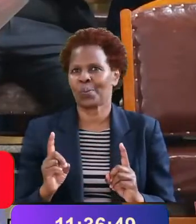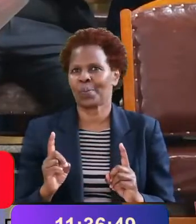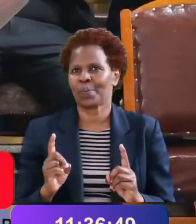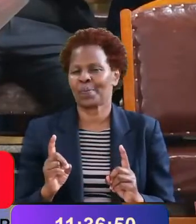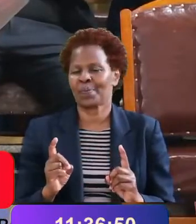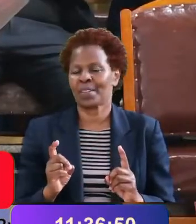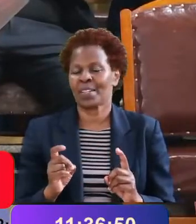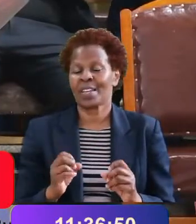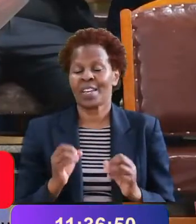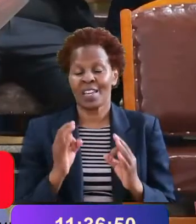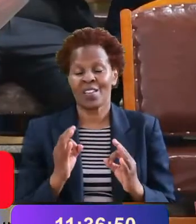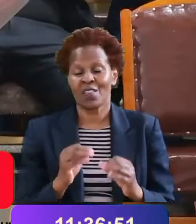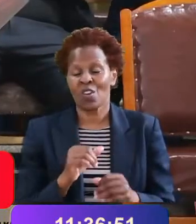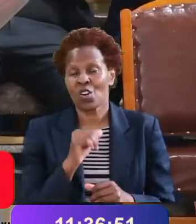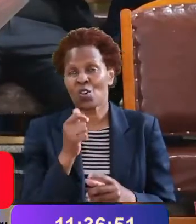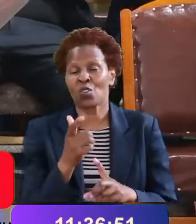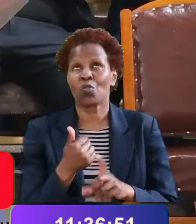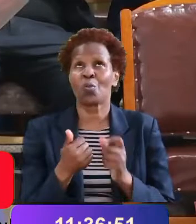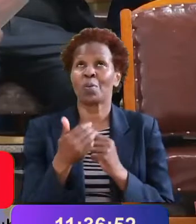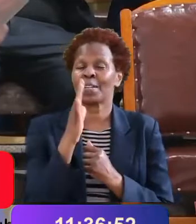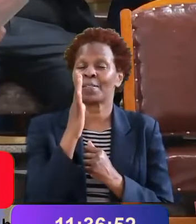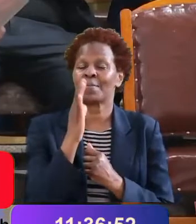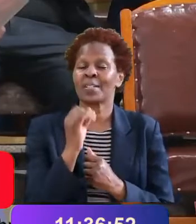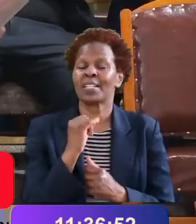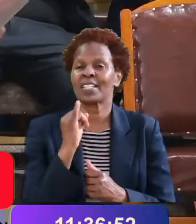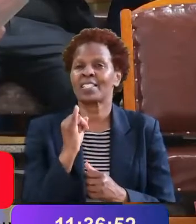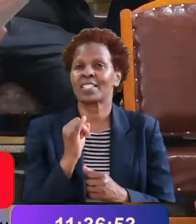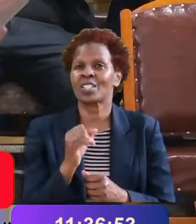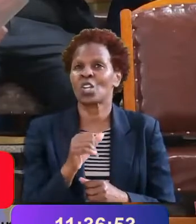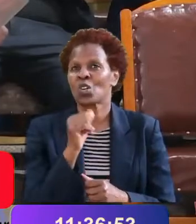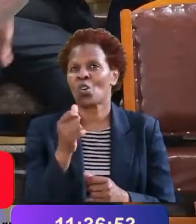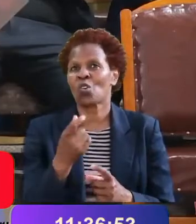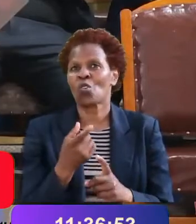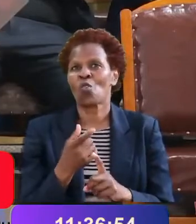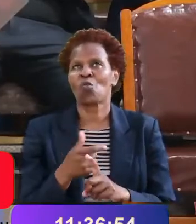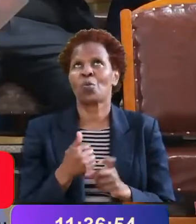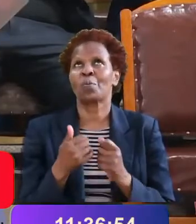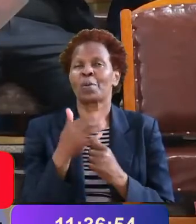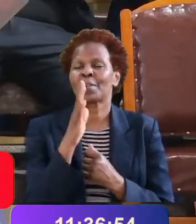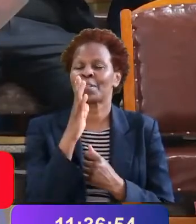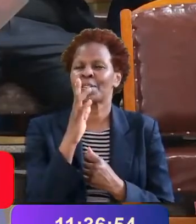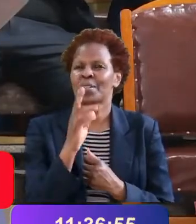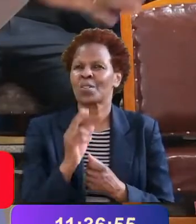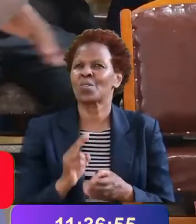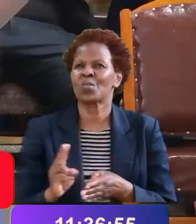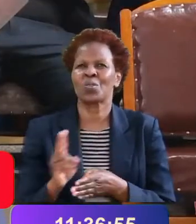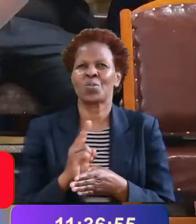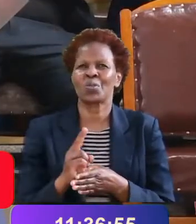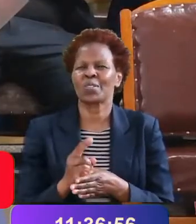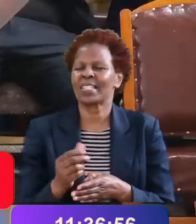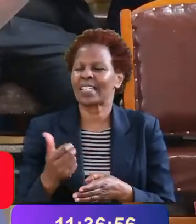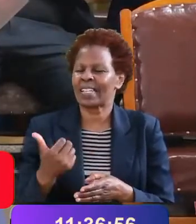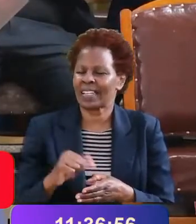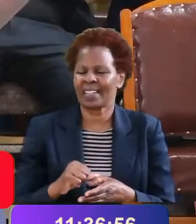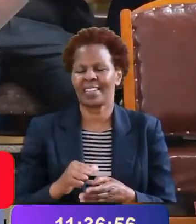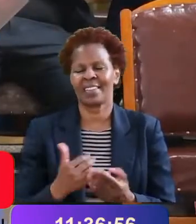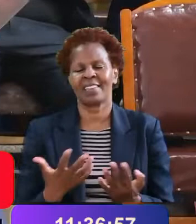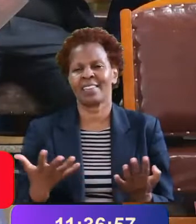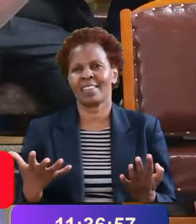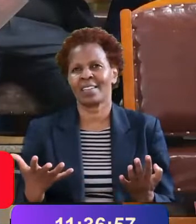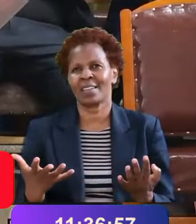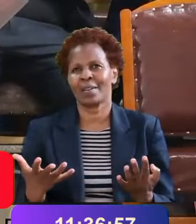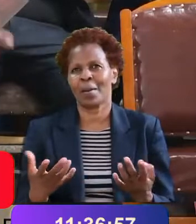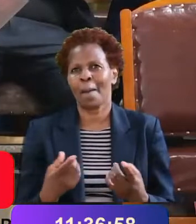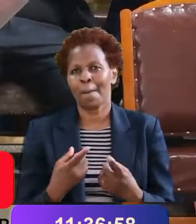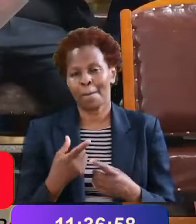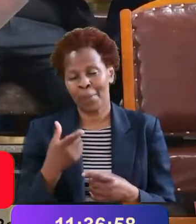Kama siyo ya kutoka kwa Mungu, siyo ya kutoka kwa Mungu. We tumia hata misemiati ile ya hali ya juu, kwa sababu there are people